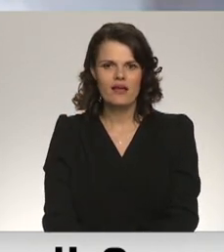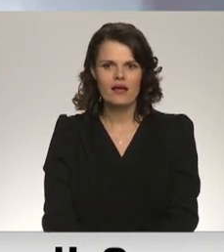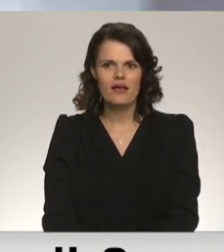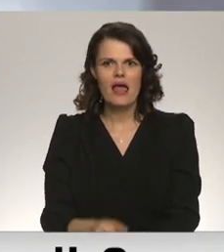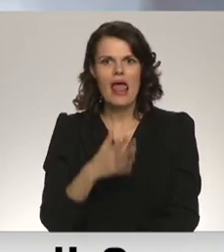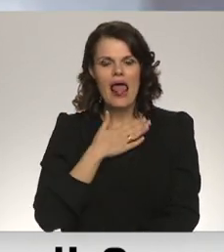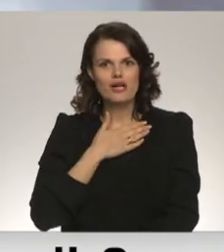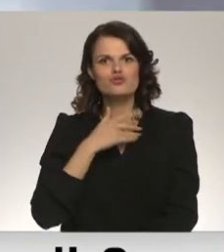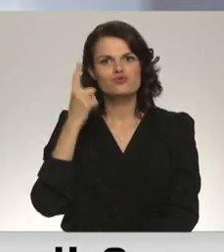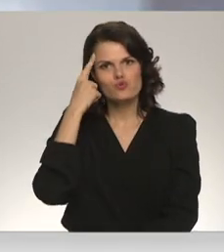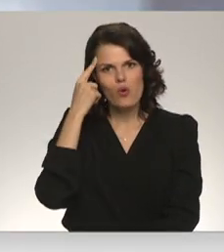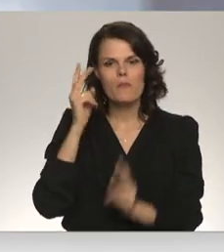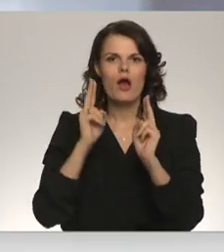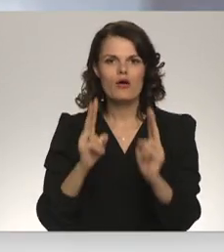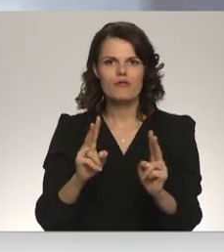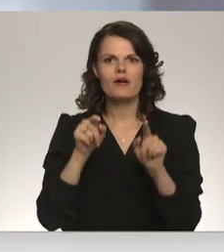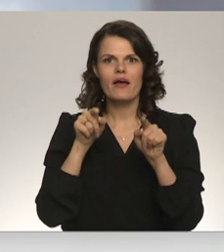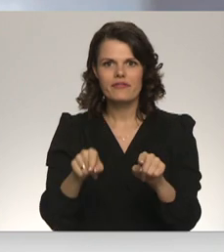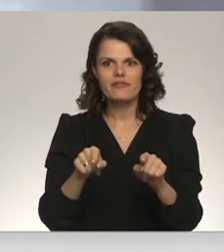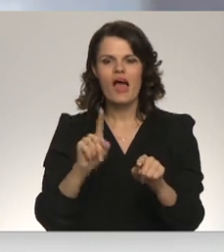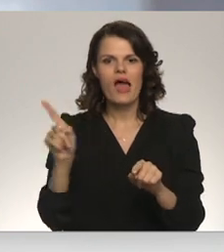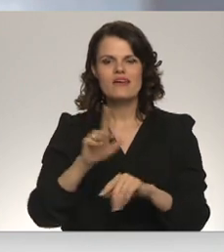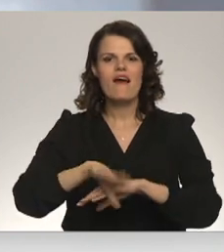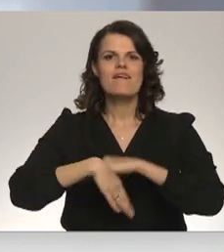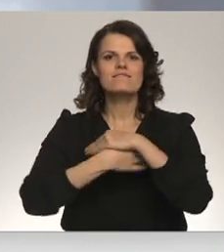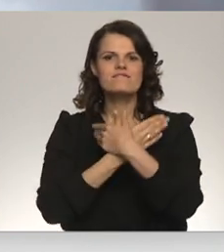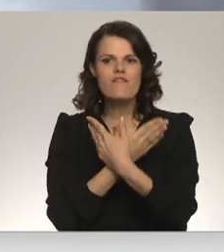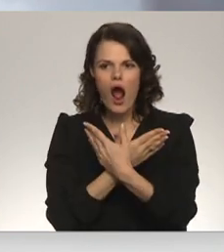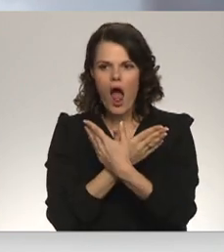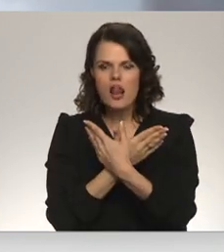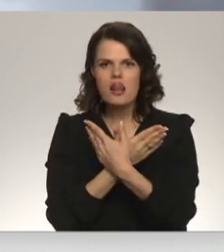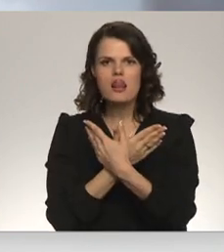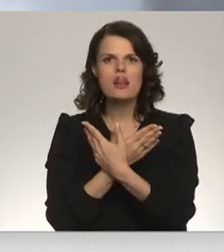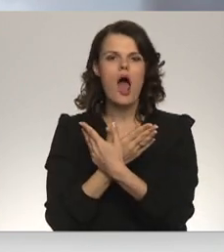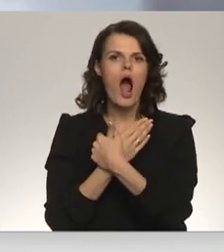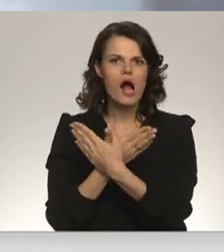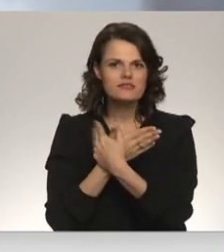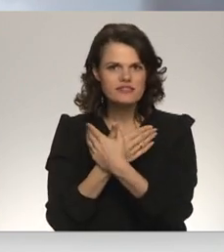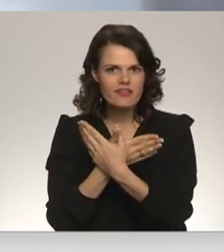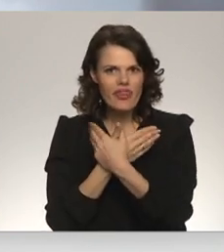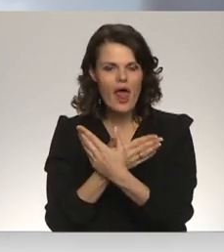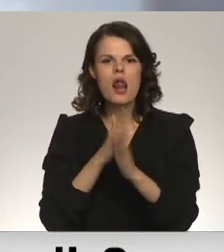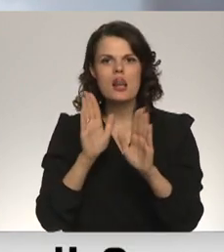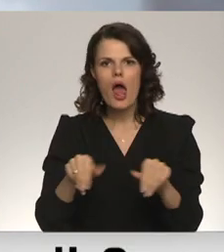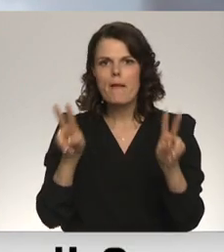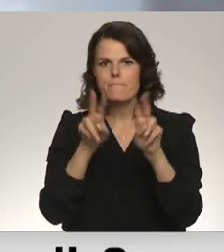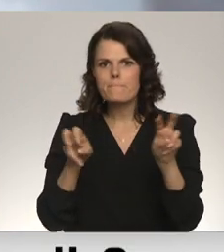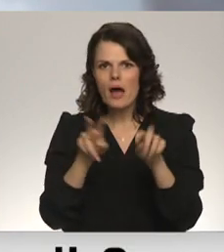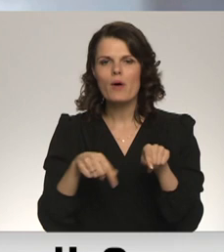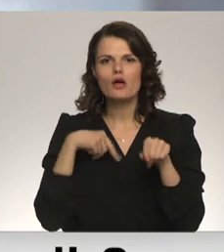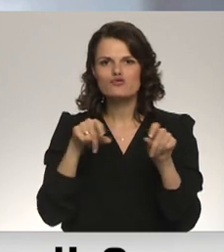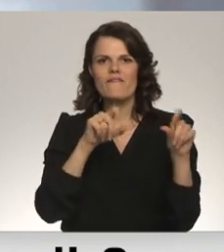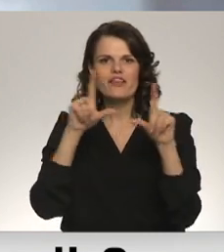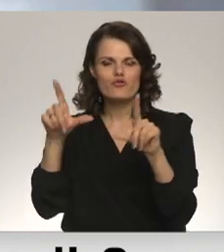Mana versija, ka tas ir, ka tā ir vaļa aste, un tad, lai pārbaudītu šo versiju, es šo video